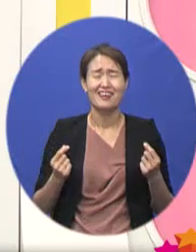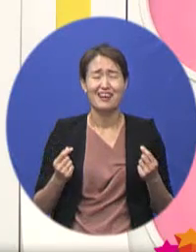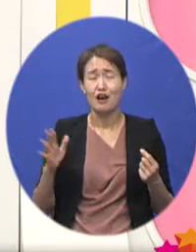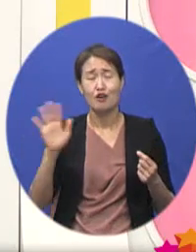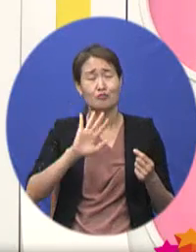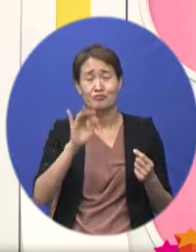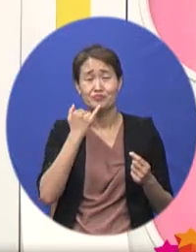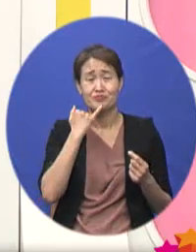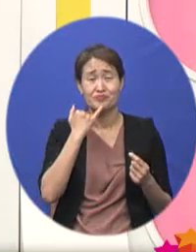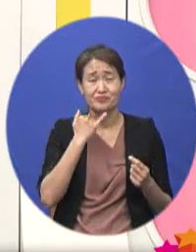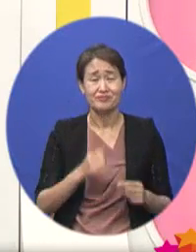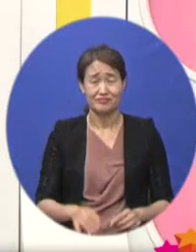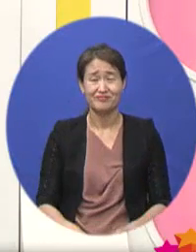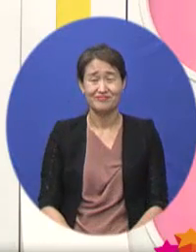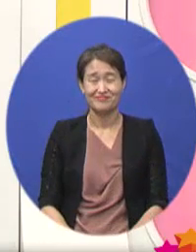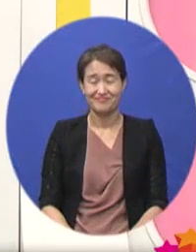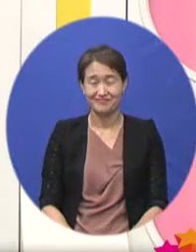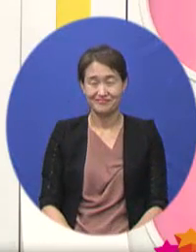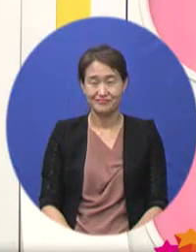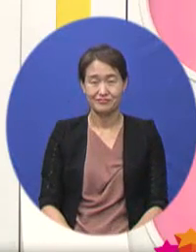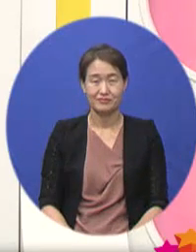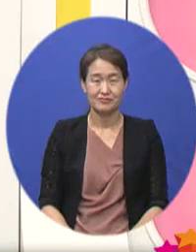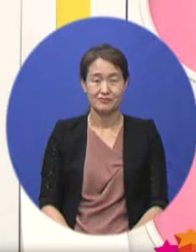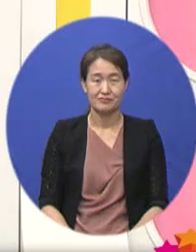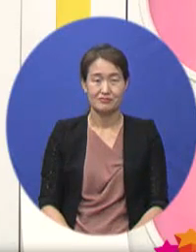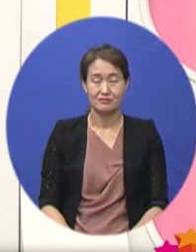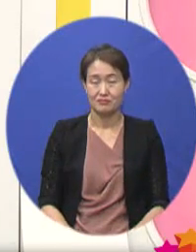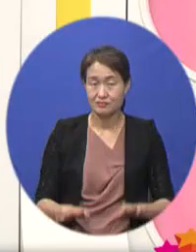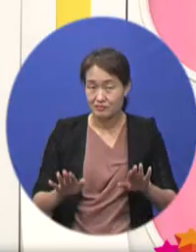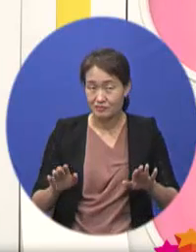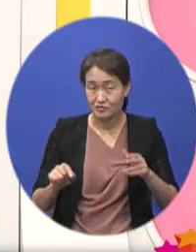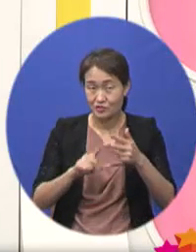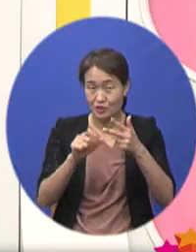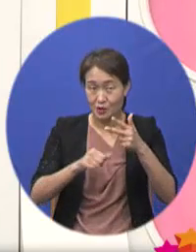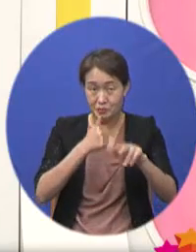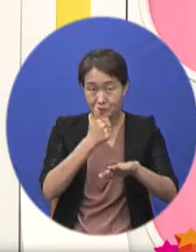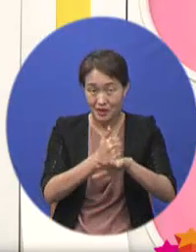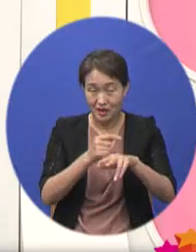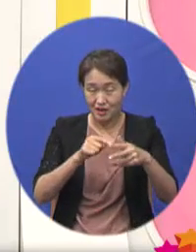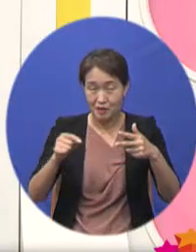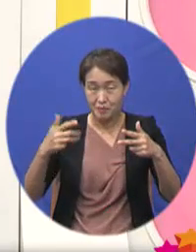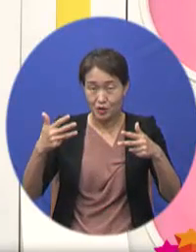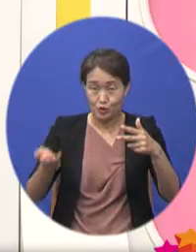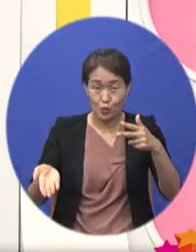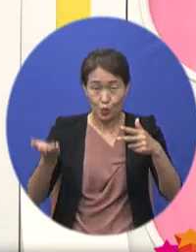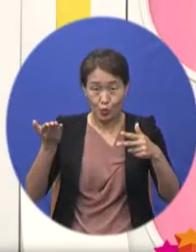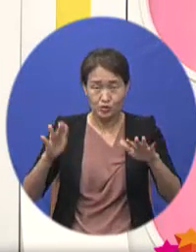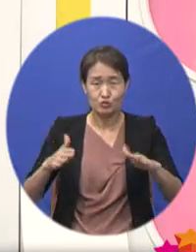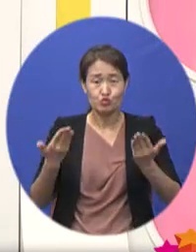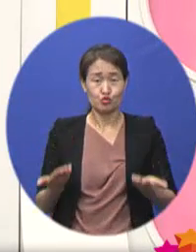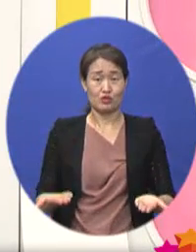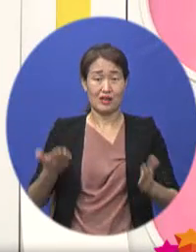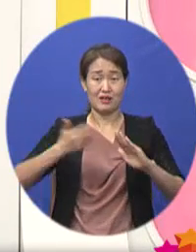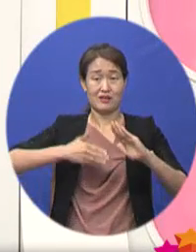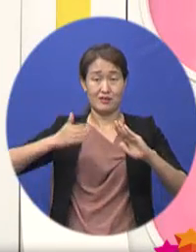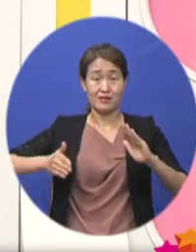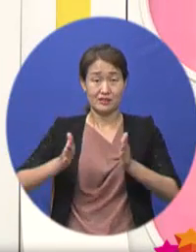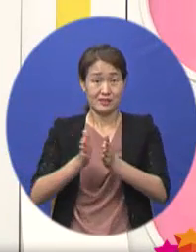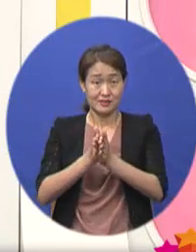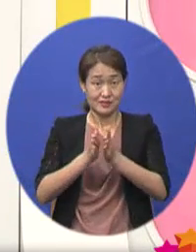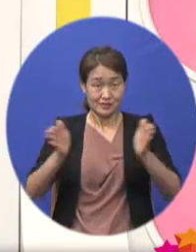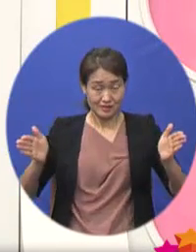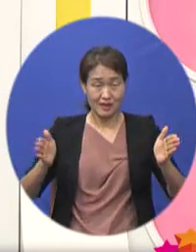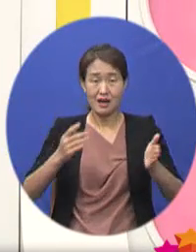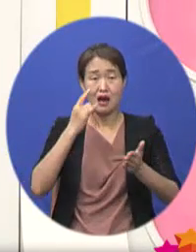아니, 괜찮아요. 뭐 기억 안 나요. 괜찮습니다. 예. 네. 이제 7월 말부터 8월 초까지는 뭐 이제 휴가철, 본격적인 휴가철인데 네.